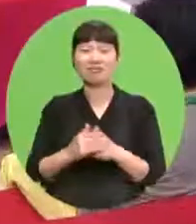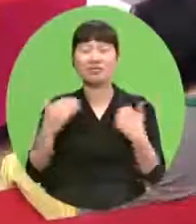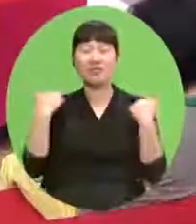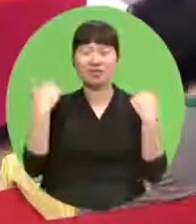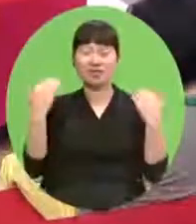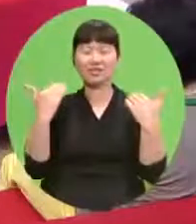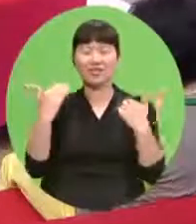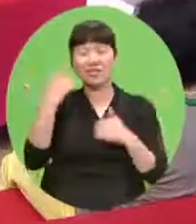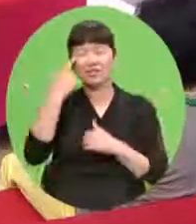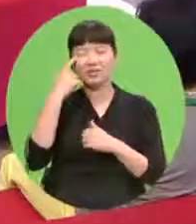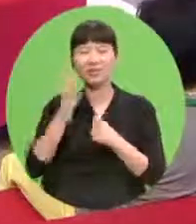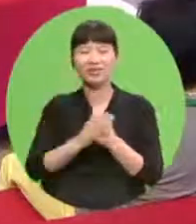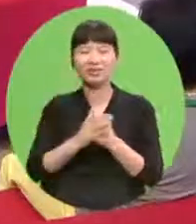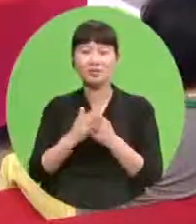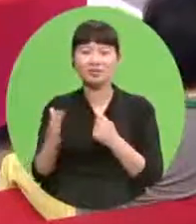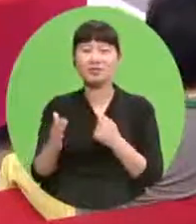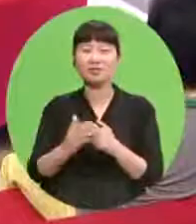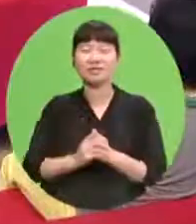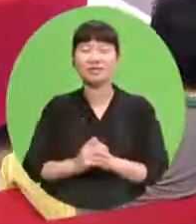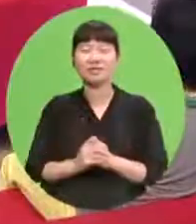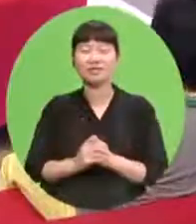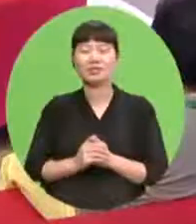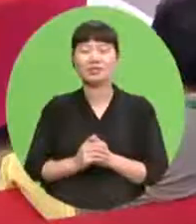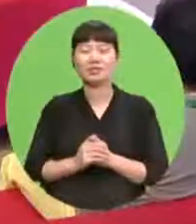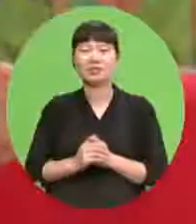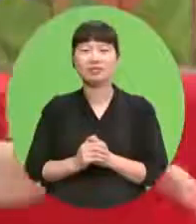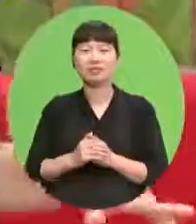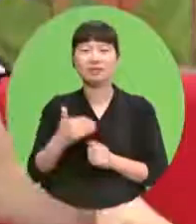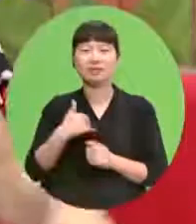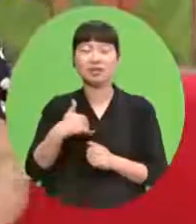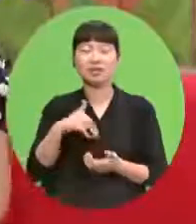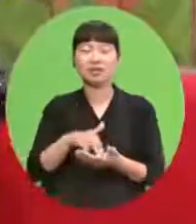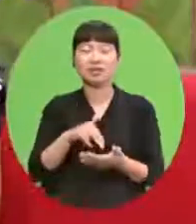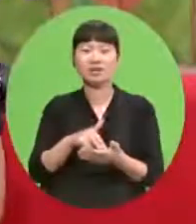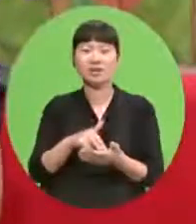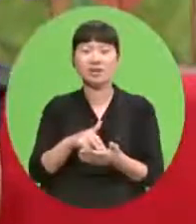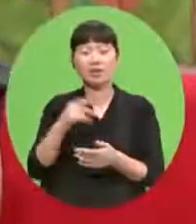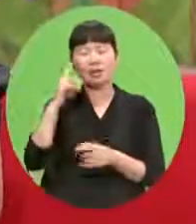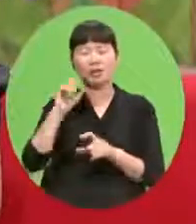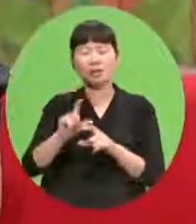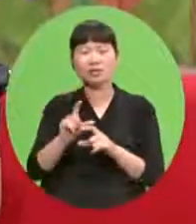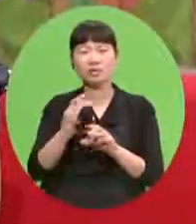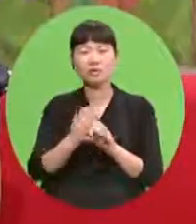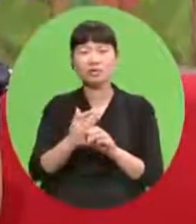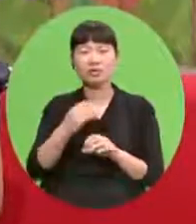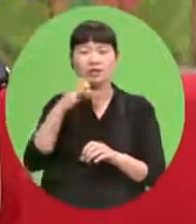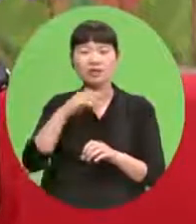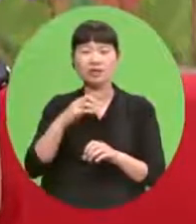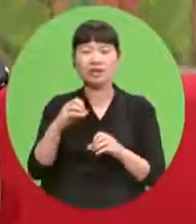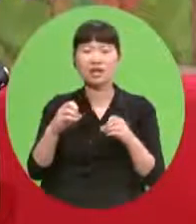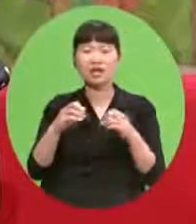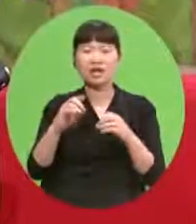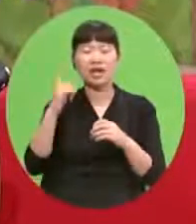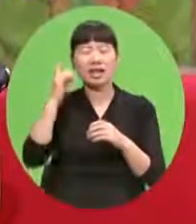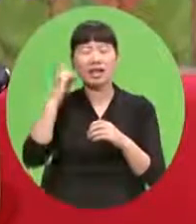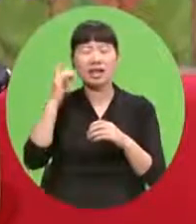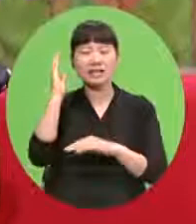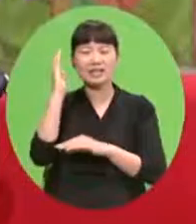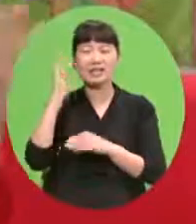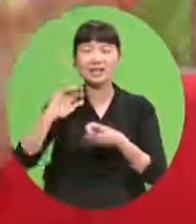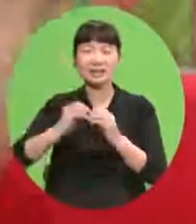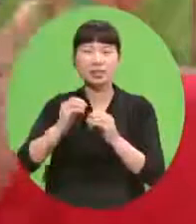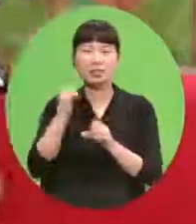어른들이. 엄마 눈 때문에. 네. 아니 그래서 저도 그 사이에서 되게 고민하다가 저는 그냥 이렇게 얘기를 만들었어요.